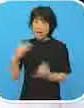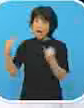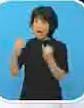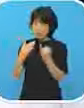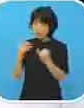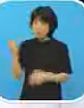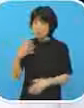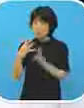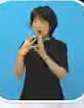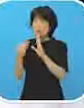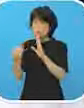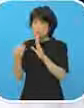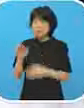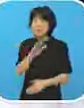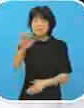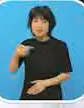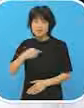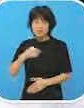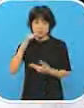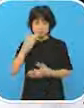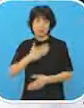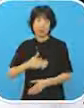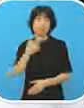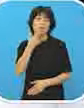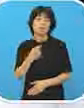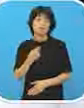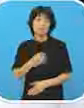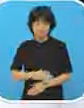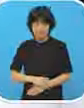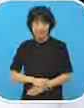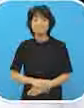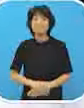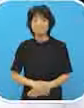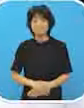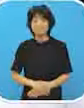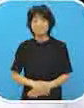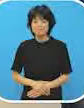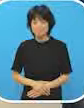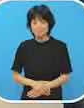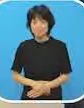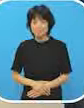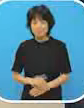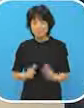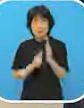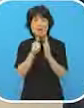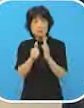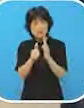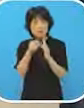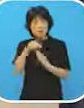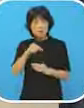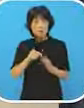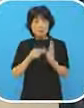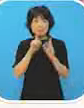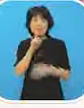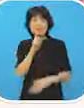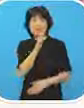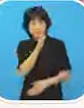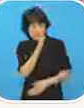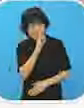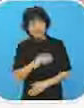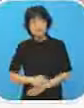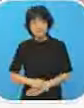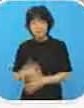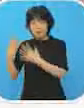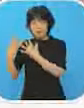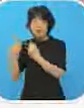てモデルとして全国の皆さんに私のことを知ってもらいたいです。 なるほど。じゃあリーダーのセレンさん、県民の皆さんにメッセージをお願いします。 はい、これから